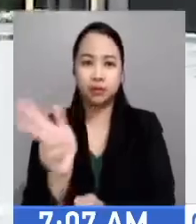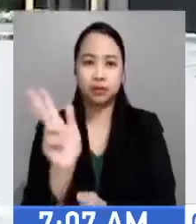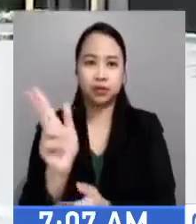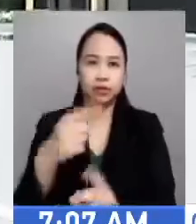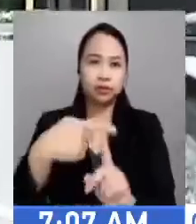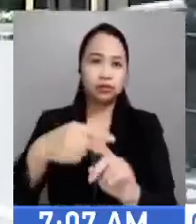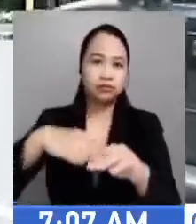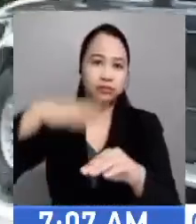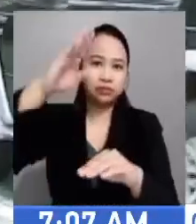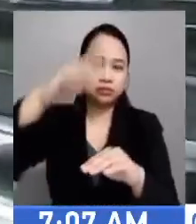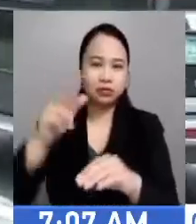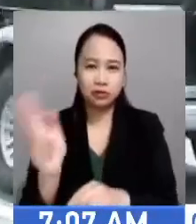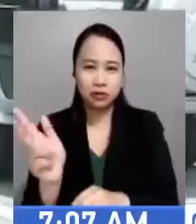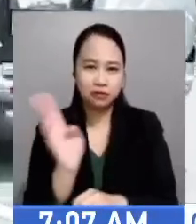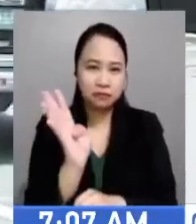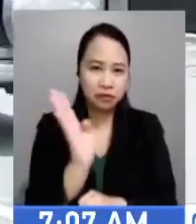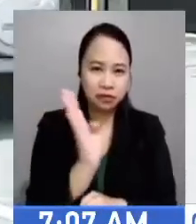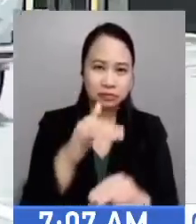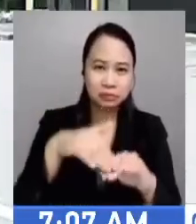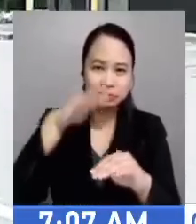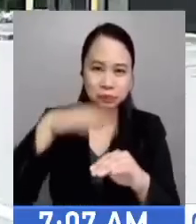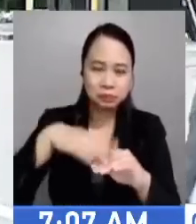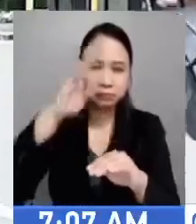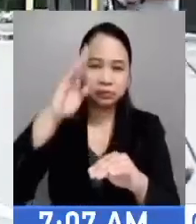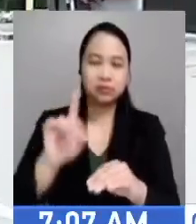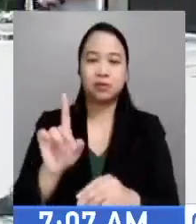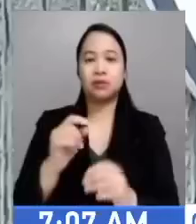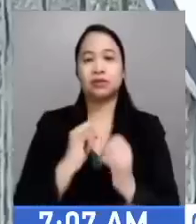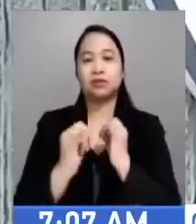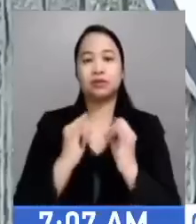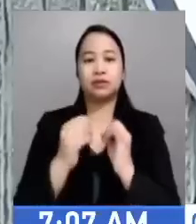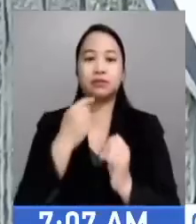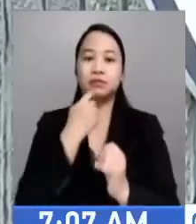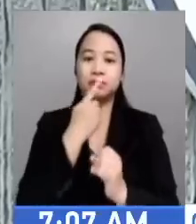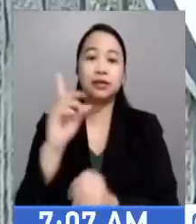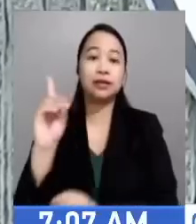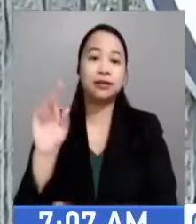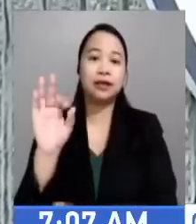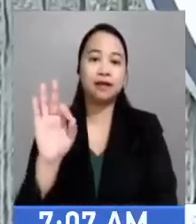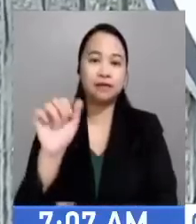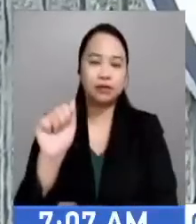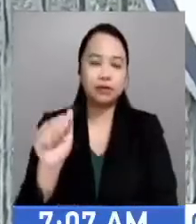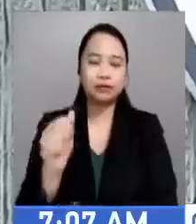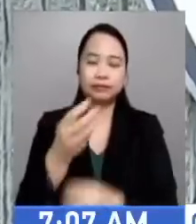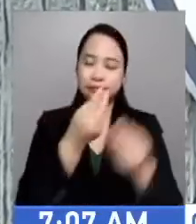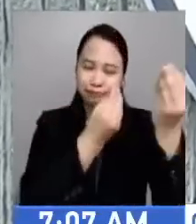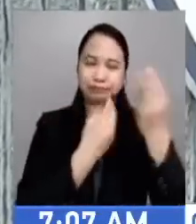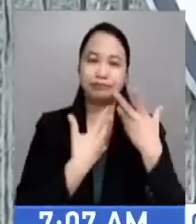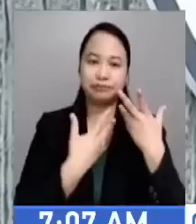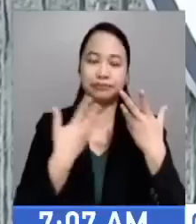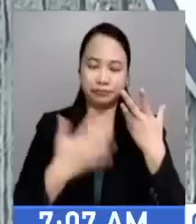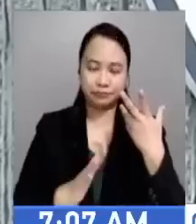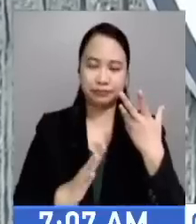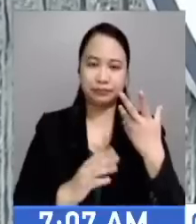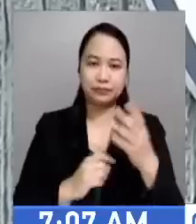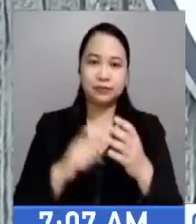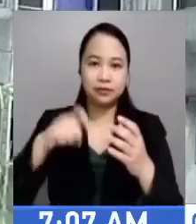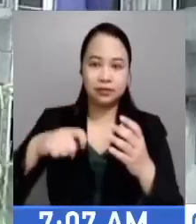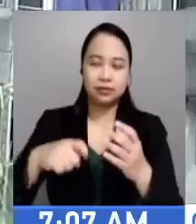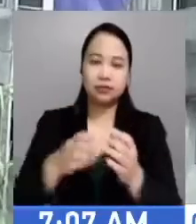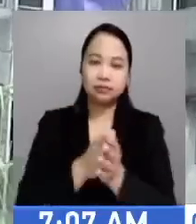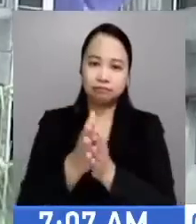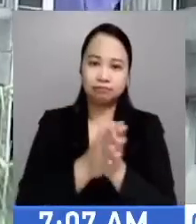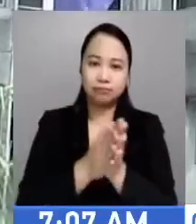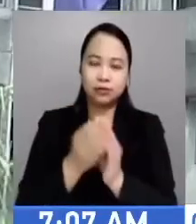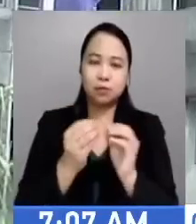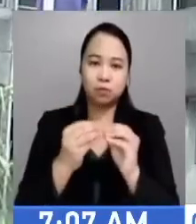30+, 30, 35, 37. Sa isang pahayag, sinabi ng DFA, nabatid na nila ang insidente at hinihintay na lang daw nila ang detalyadong report mula sa mga kaukulang ahensya.